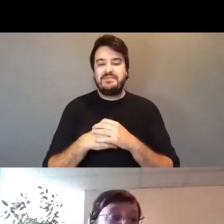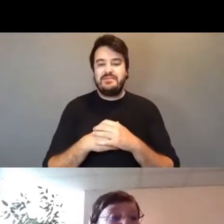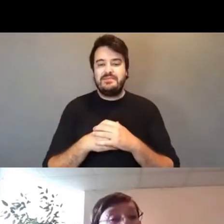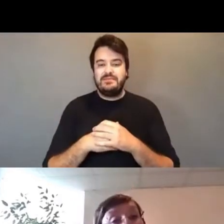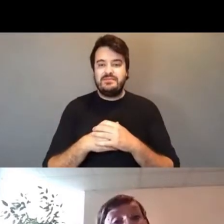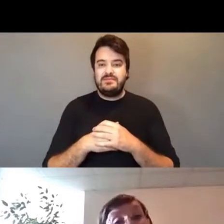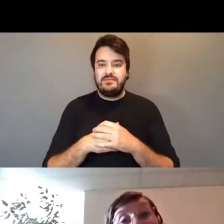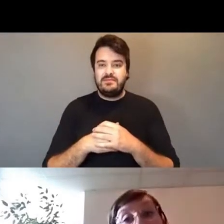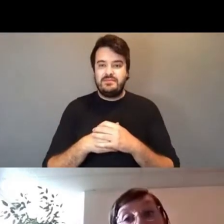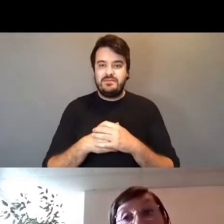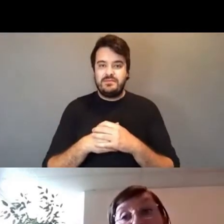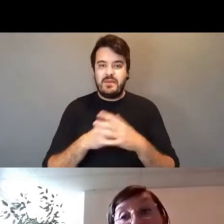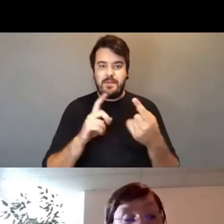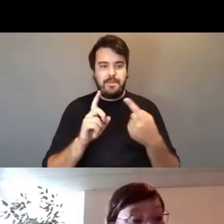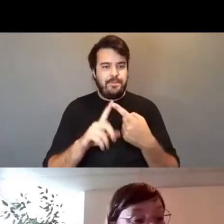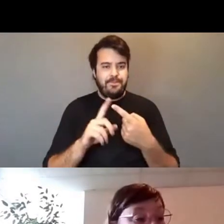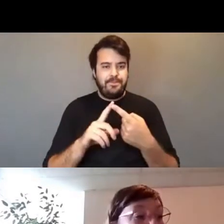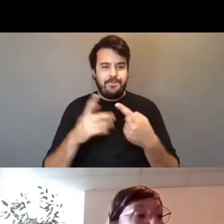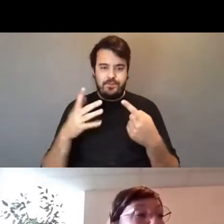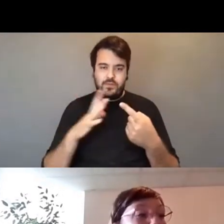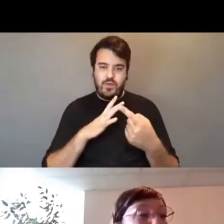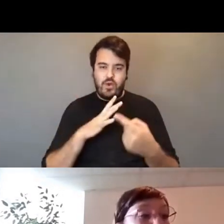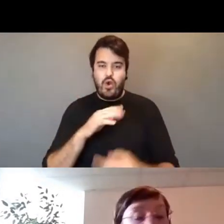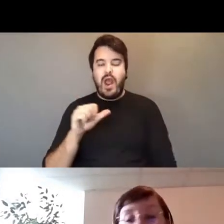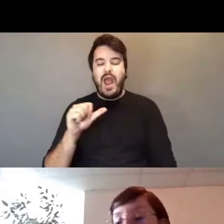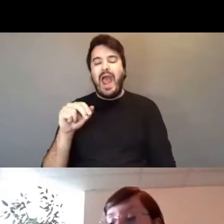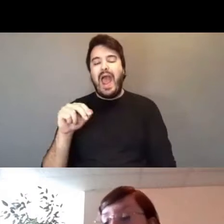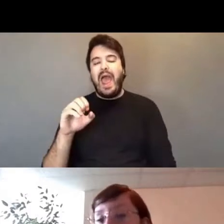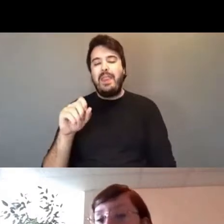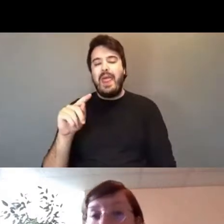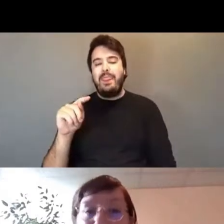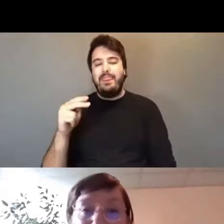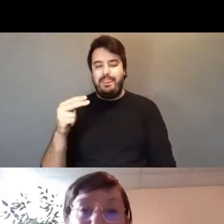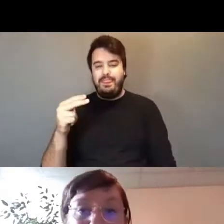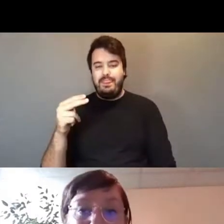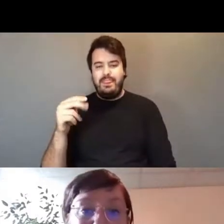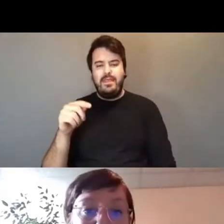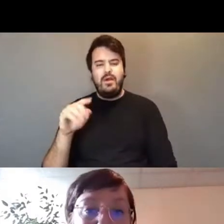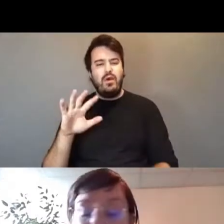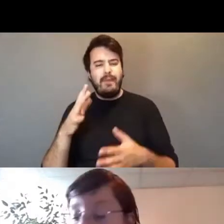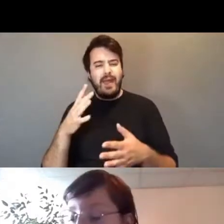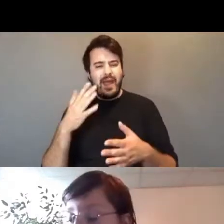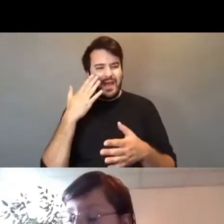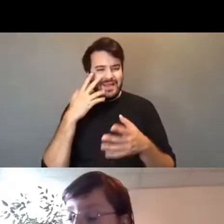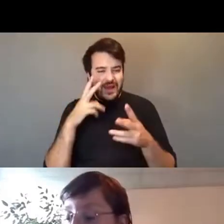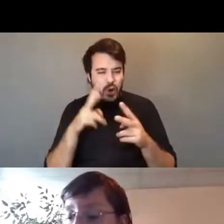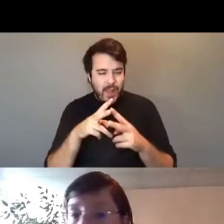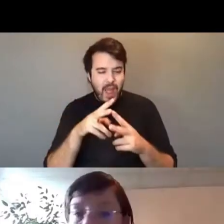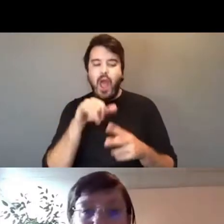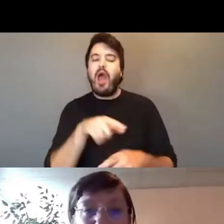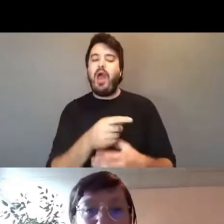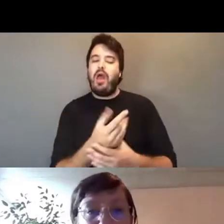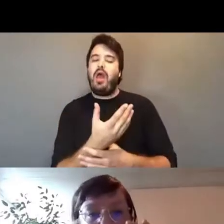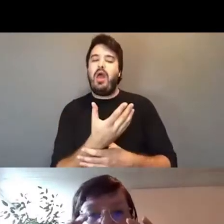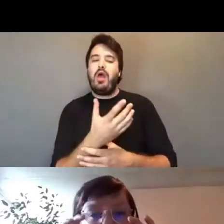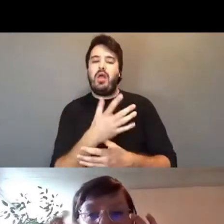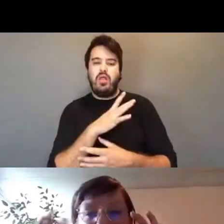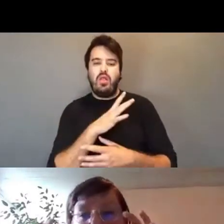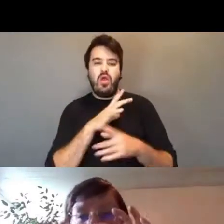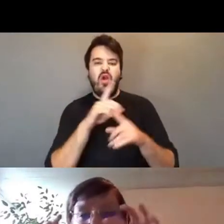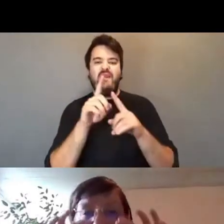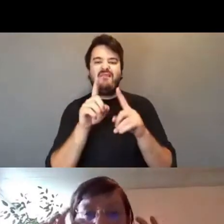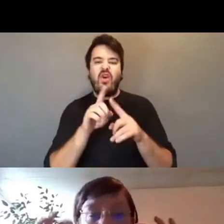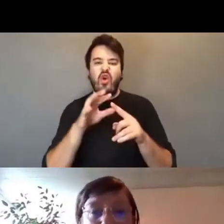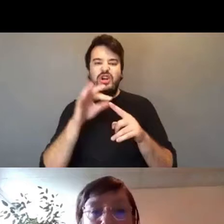Alors, premièrement, on a l'aneth. On la reconnaît par ses feuilles comme en